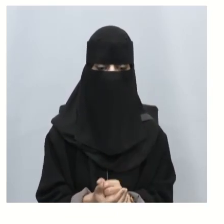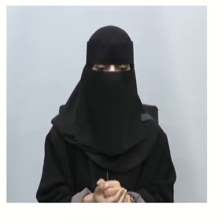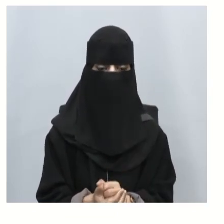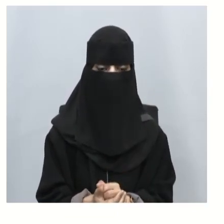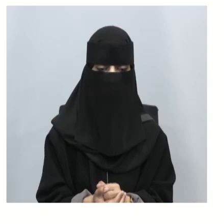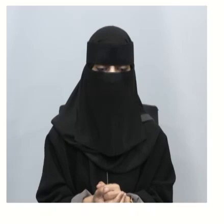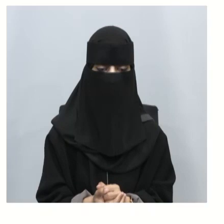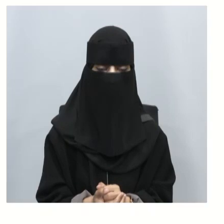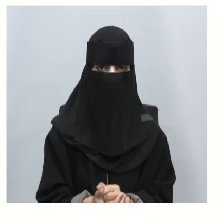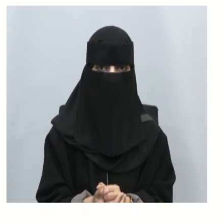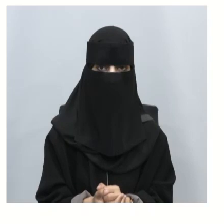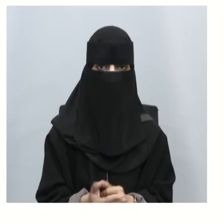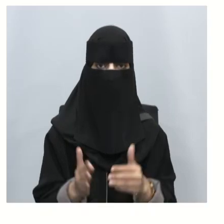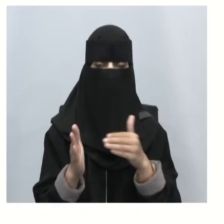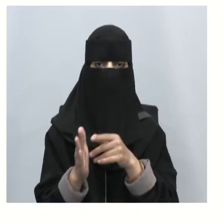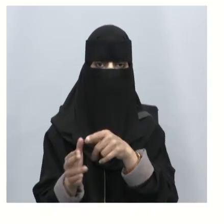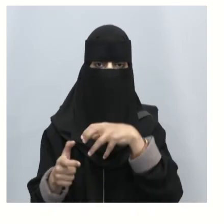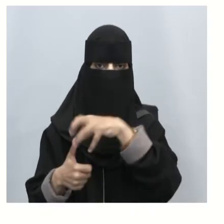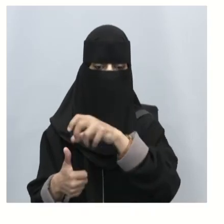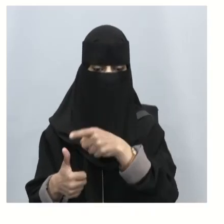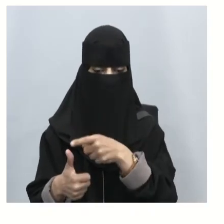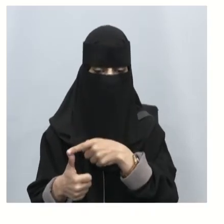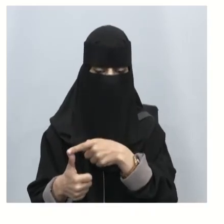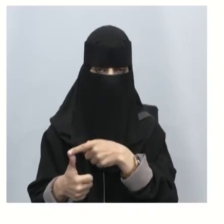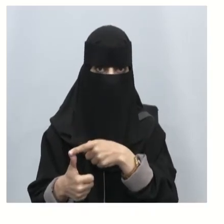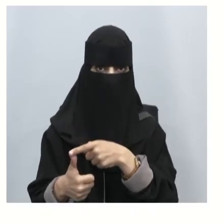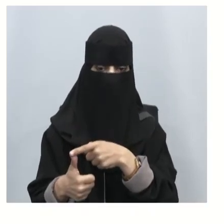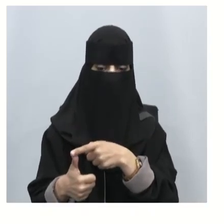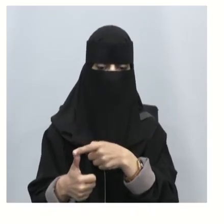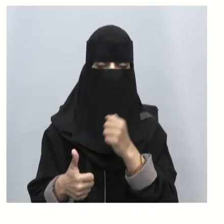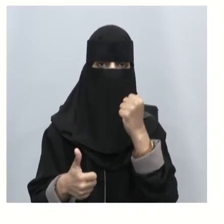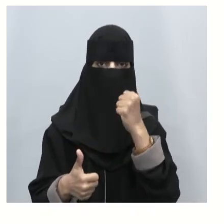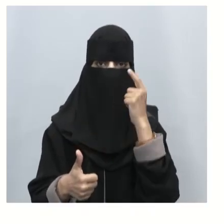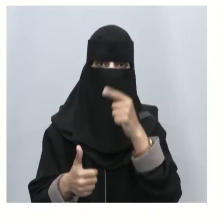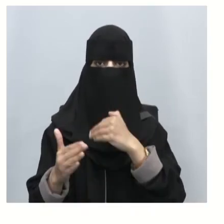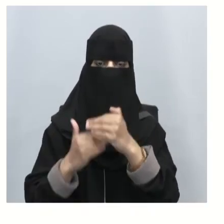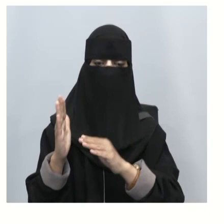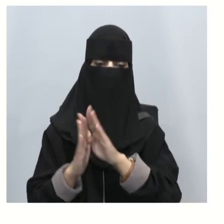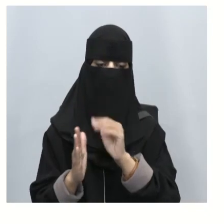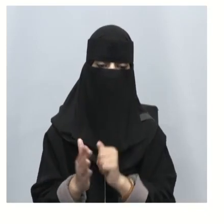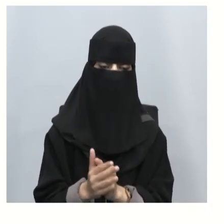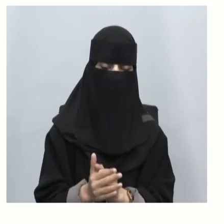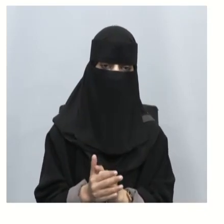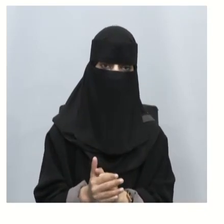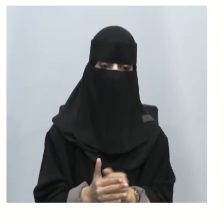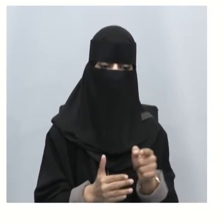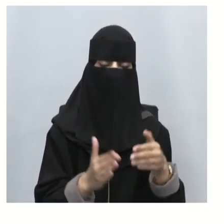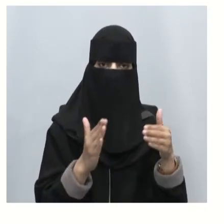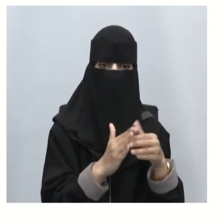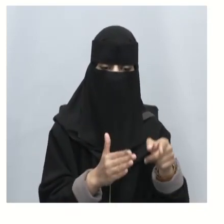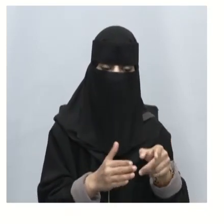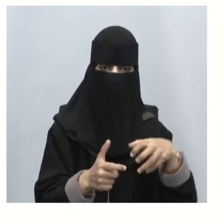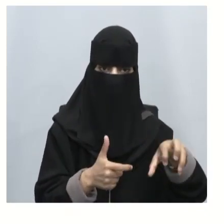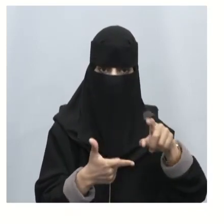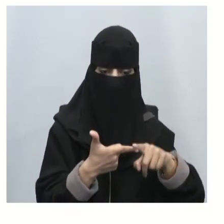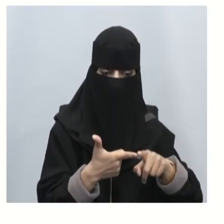اي في العام الذي انتهى فيه العصر العباسي الاول عصر القوه والازدهار وانتهى